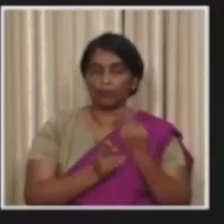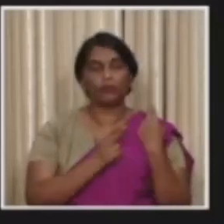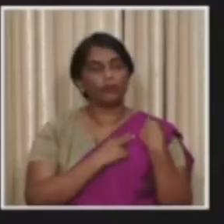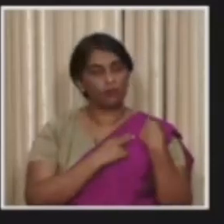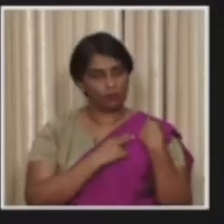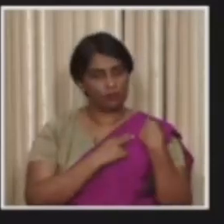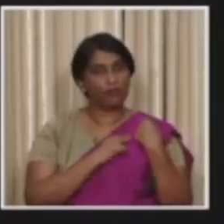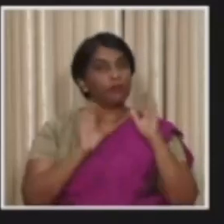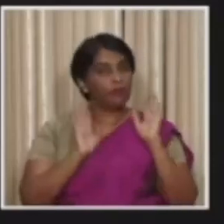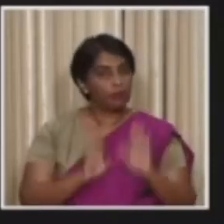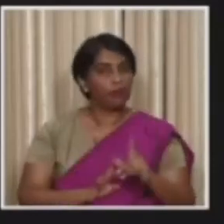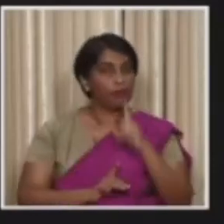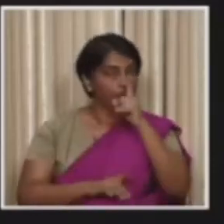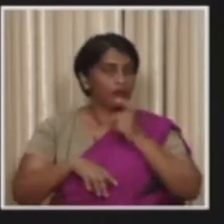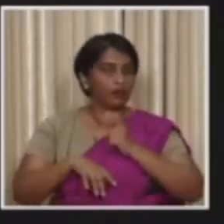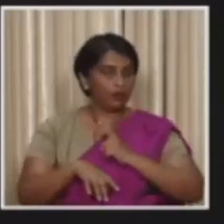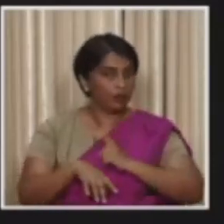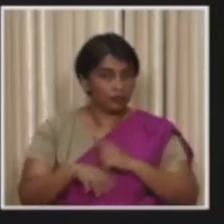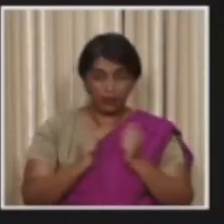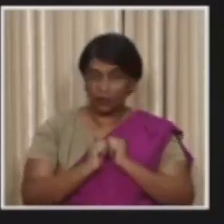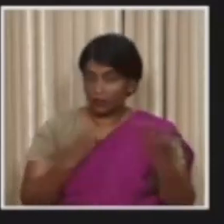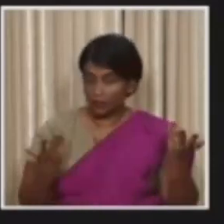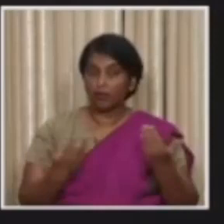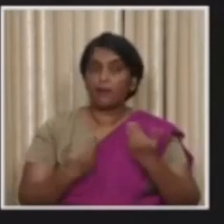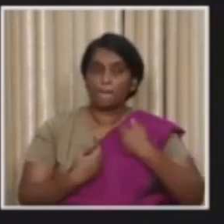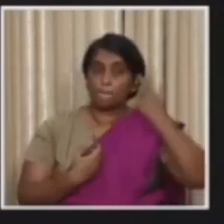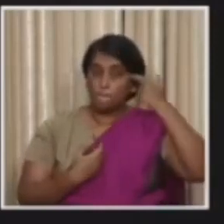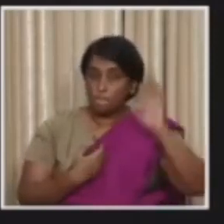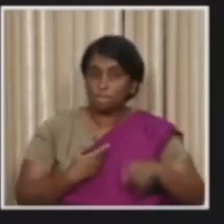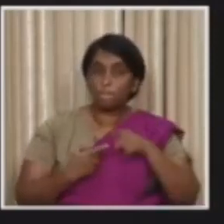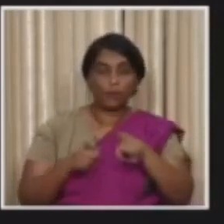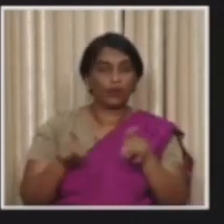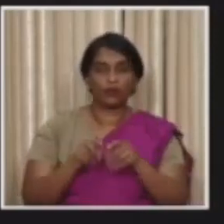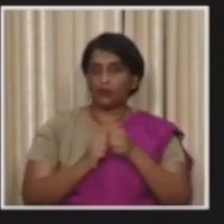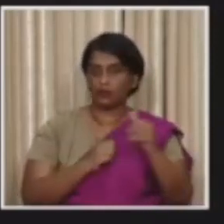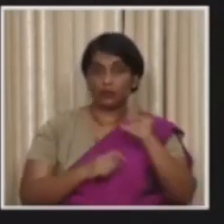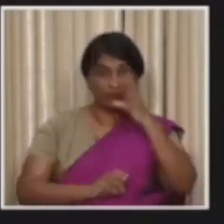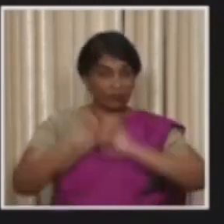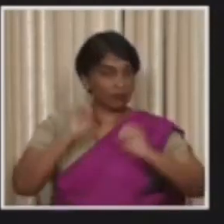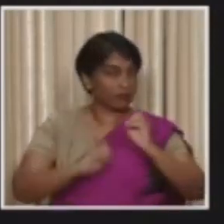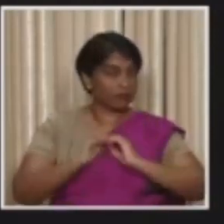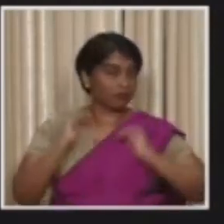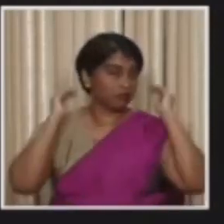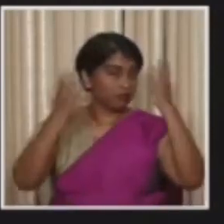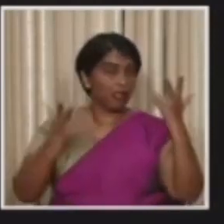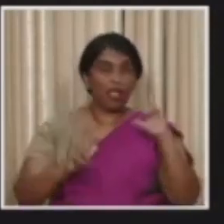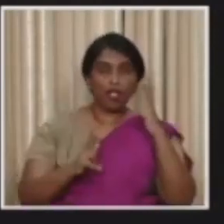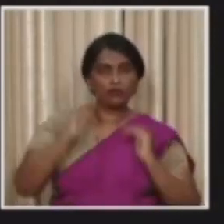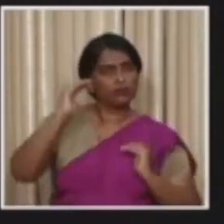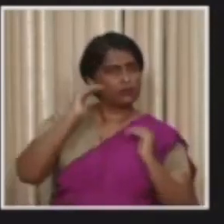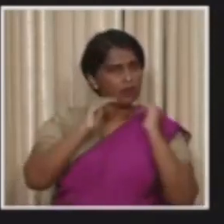වගකීමක්. හැබැයි ඒක එක අවස්ථාවකින් වෙන්නේ නැත්තම් අපි බලාපොරොත්තු වන තැනට යන්නේ නැත්තම් 100% නම් හැබැයි 80%කට